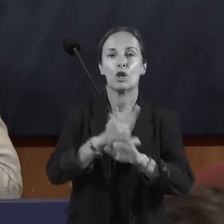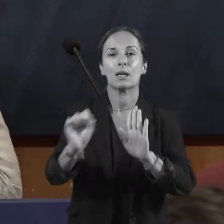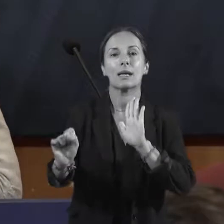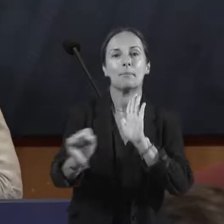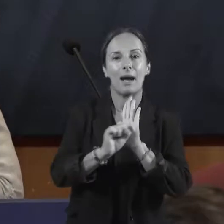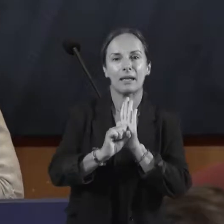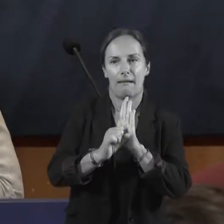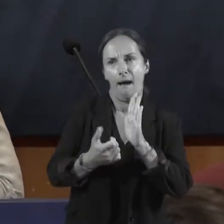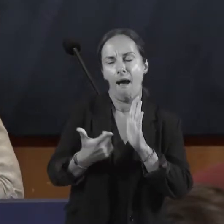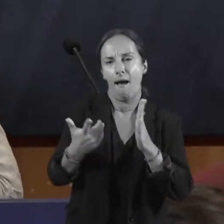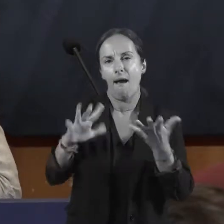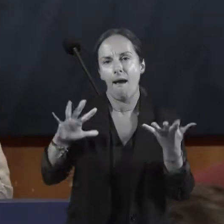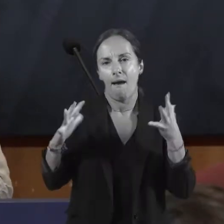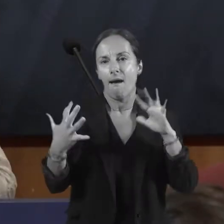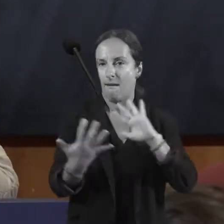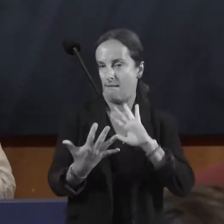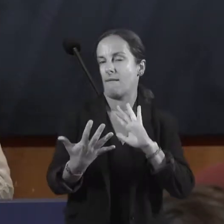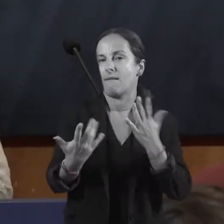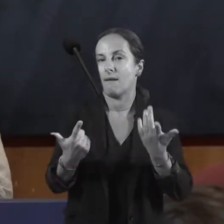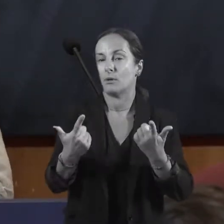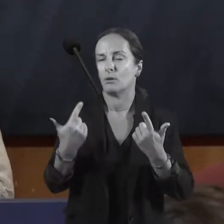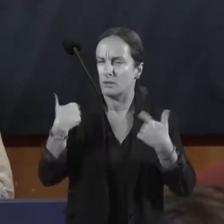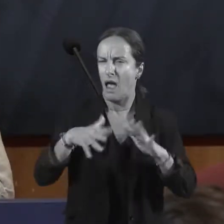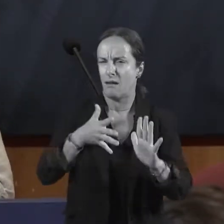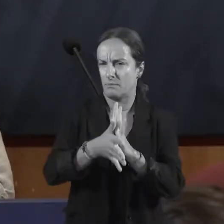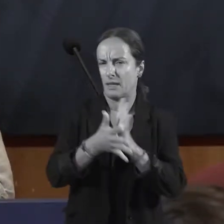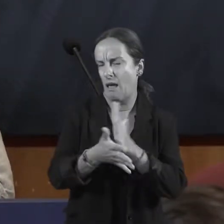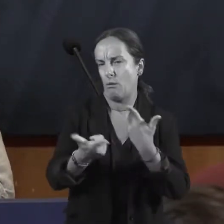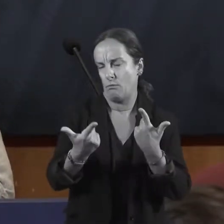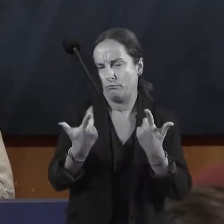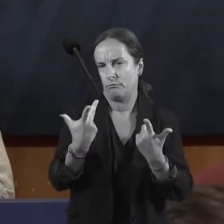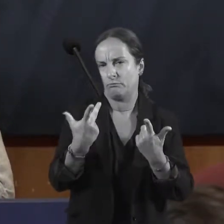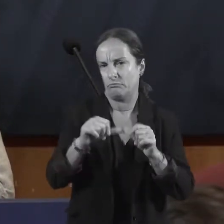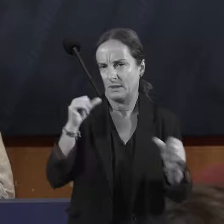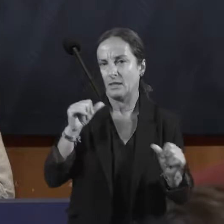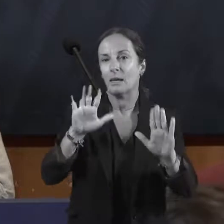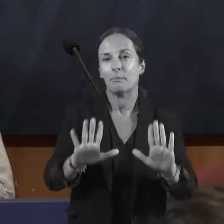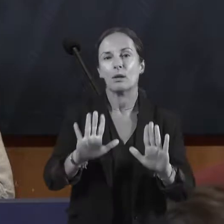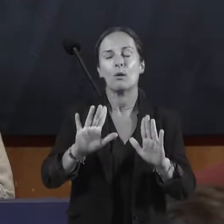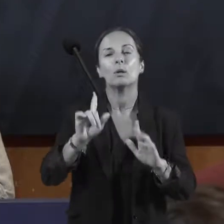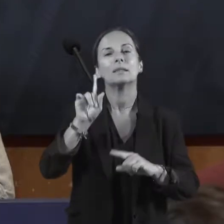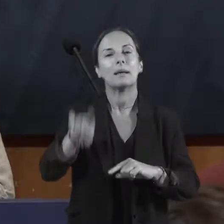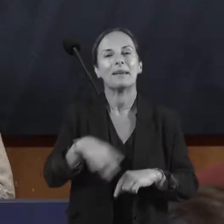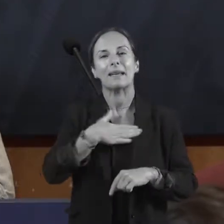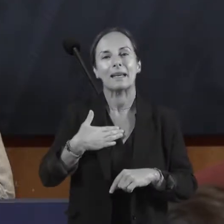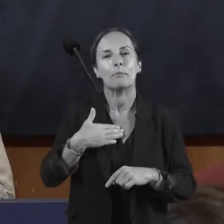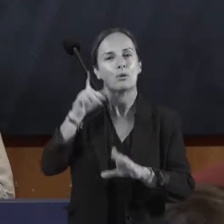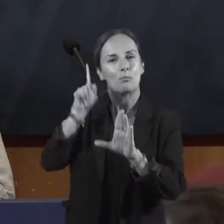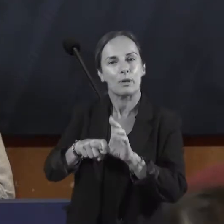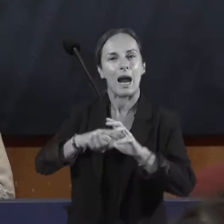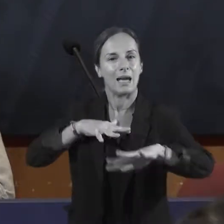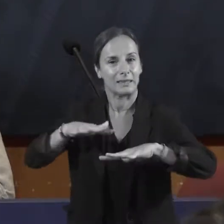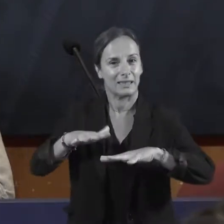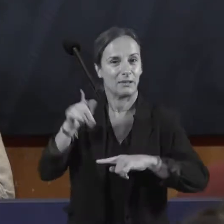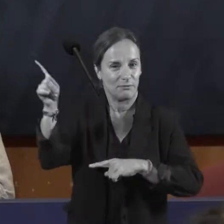canviant amb el temps i que ja n'hem explicat o que després si cas es consell explicarà una mica més, però sobretot també volem tenir una participació activa a lo